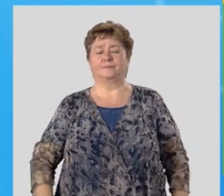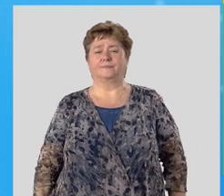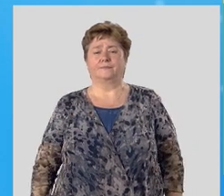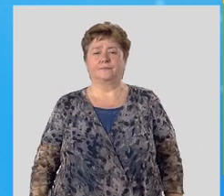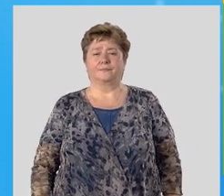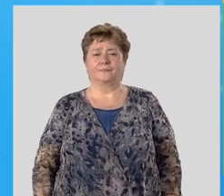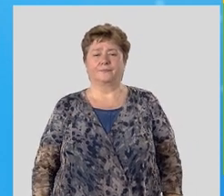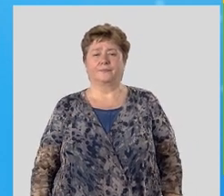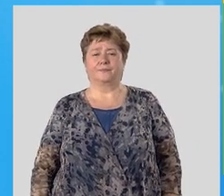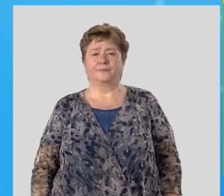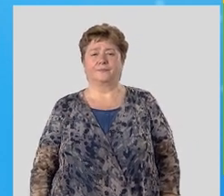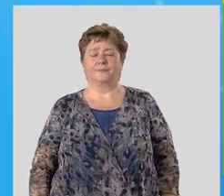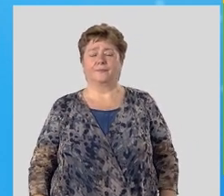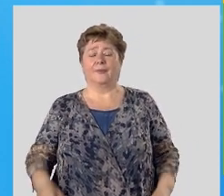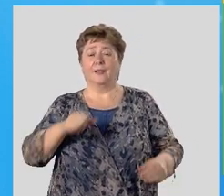дезоксирибонуклеиновой кислоте.